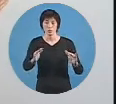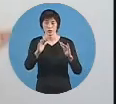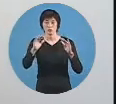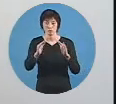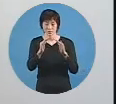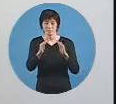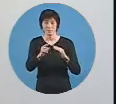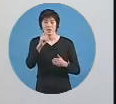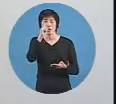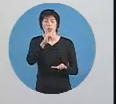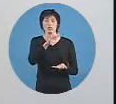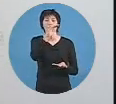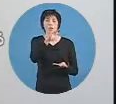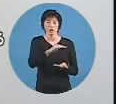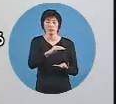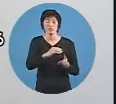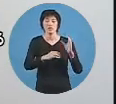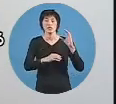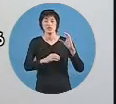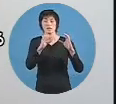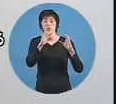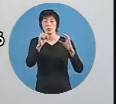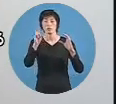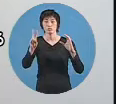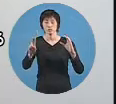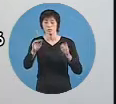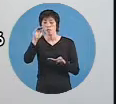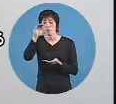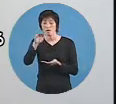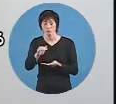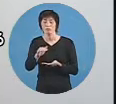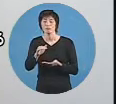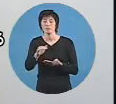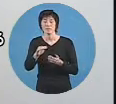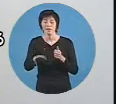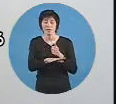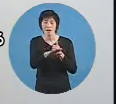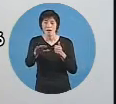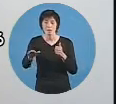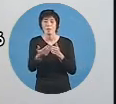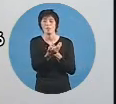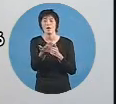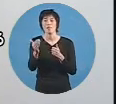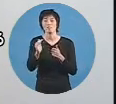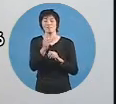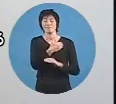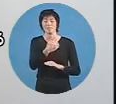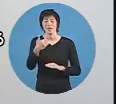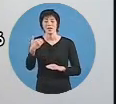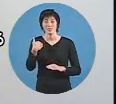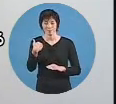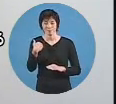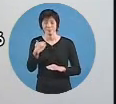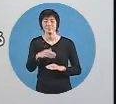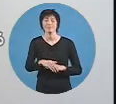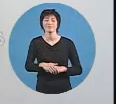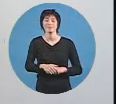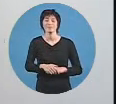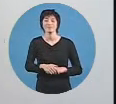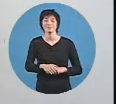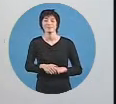ってゴミを少なくし、ゴミの焼却や埋め立て処分による環境への悪影響を減らすことになります